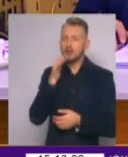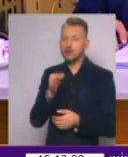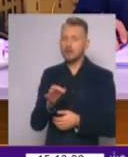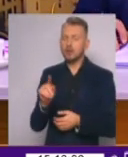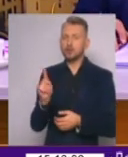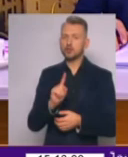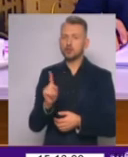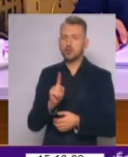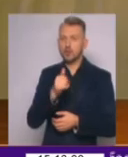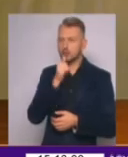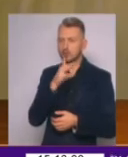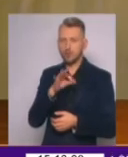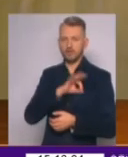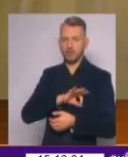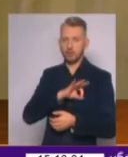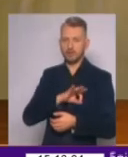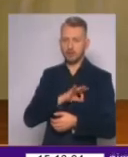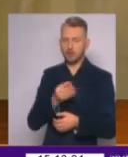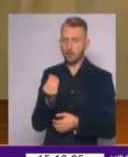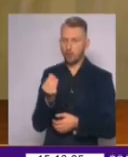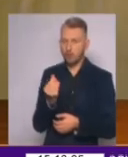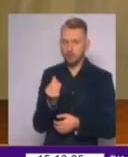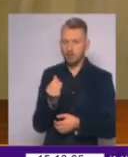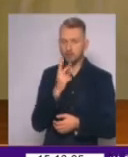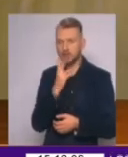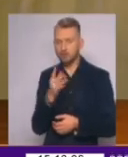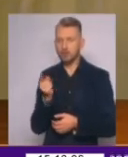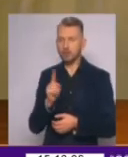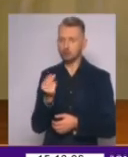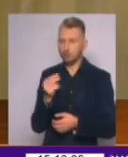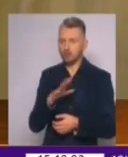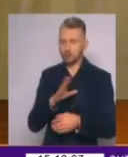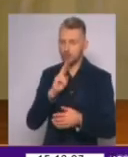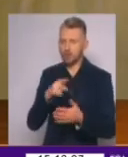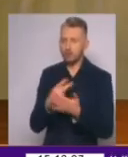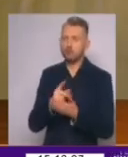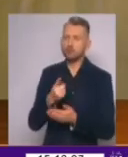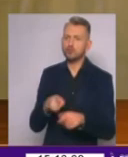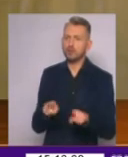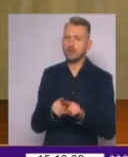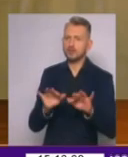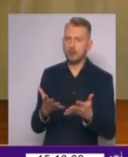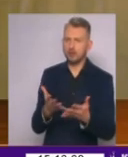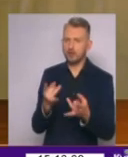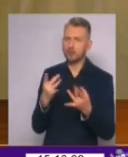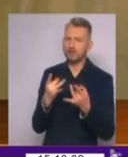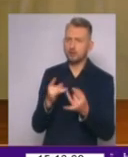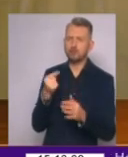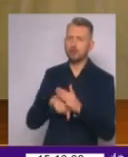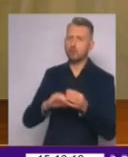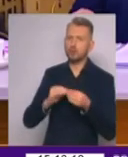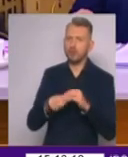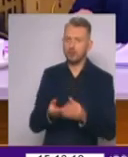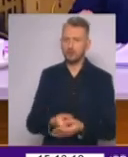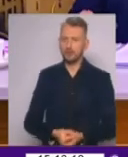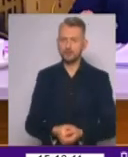що не змогли використати кошти, не дивлячись на те, що вони дійсно були передбачені. Чому так склалося? Розкажіть, в чому проблема?